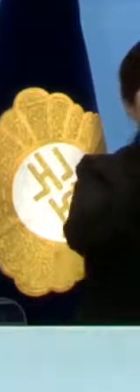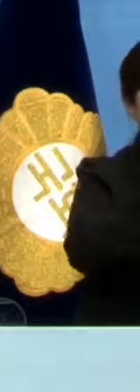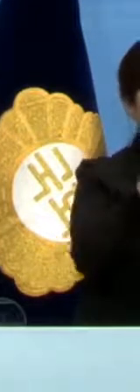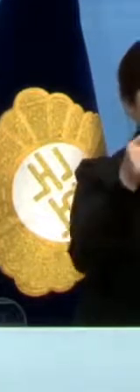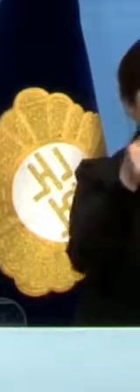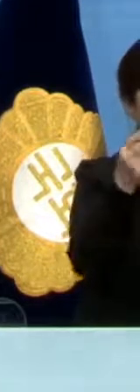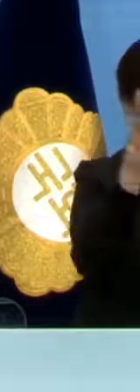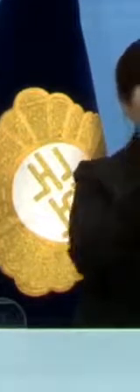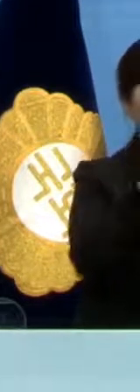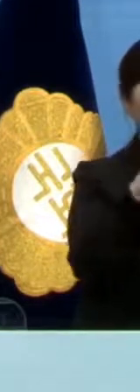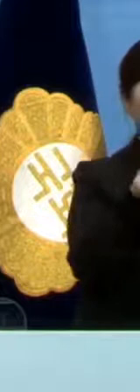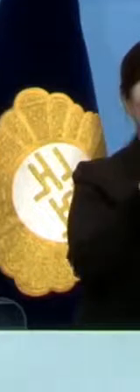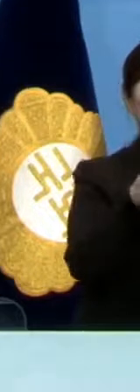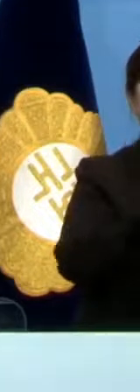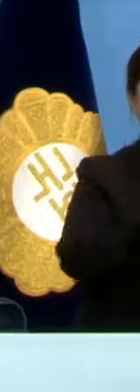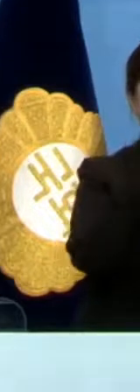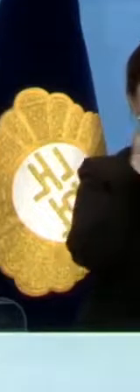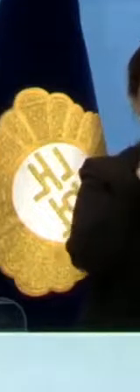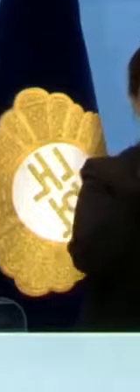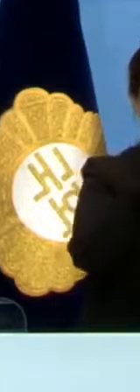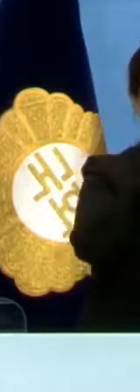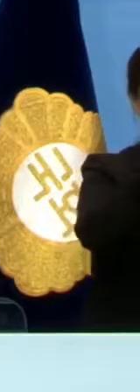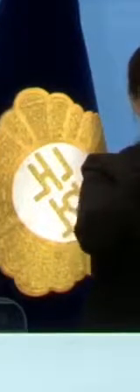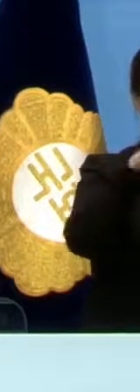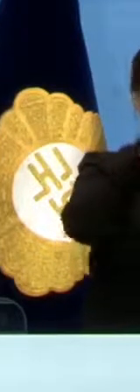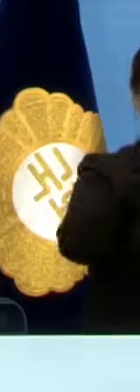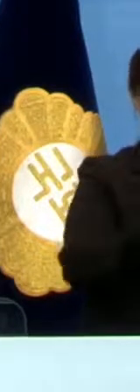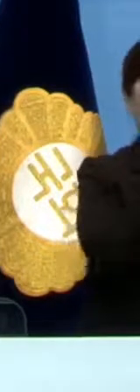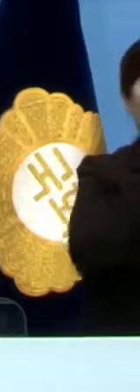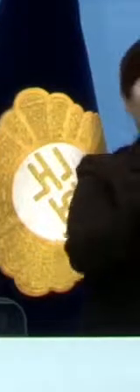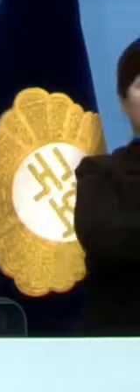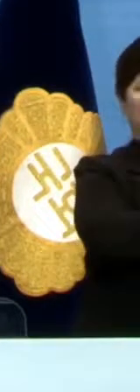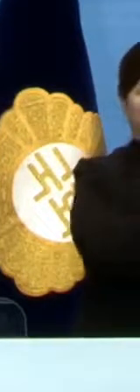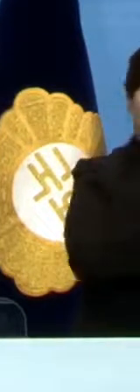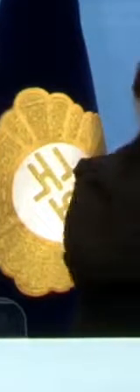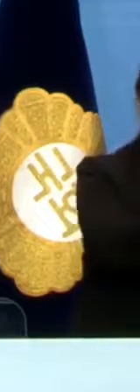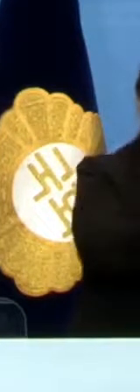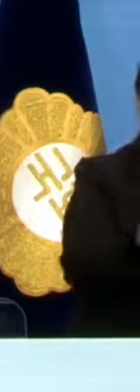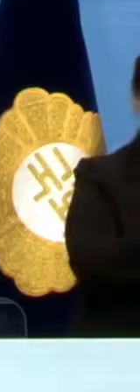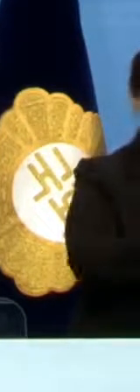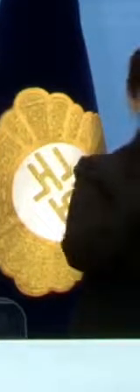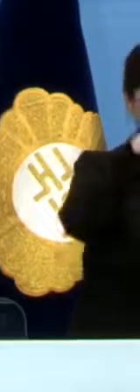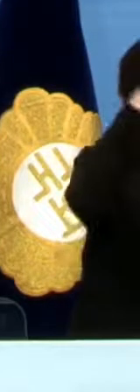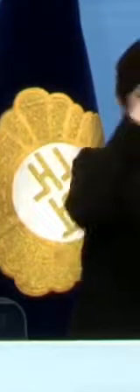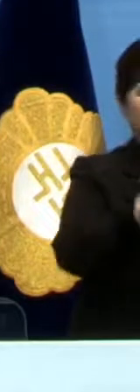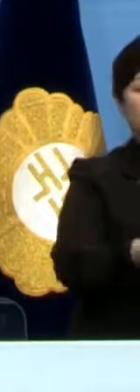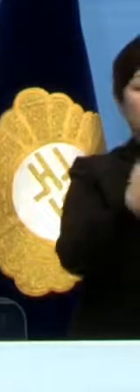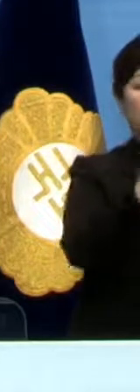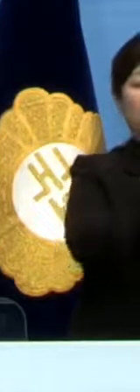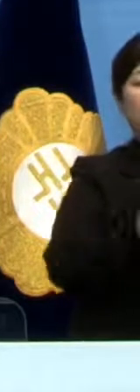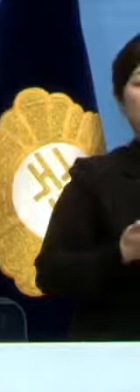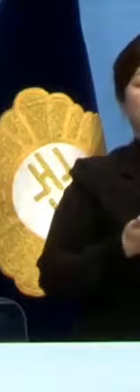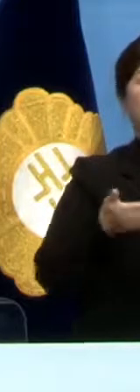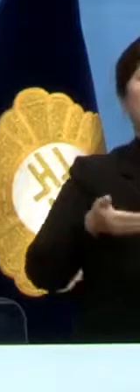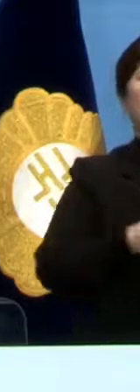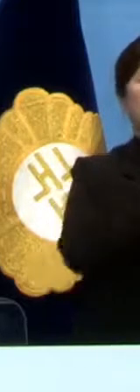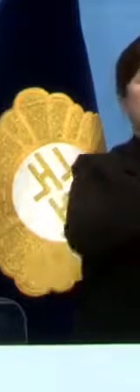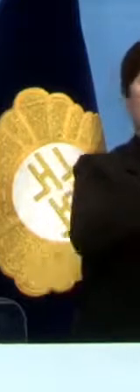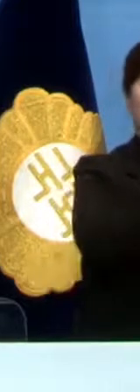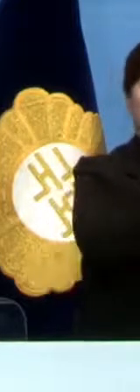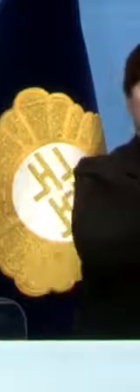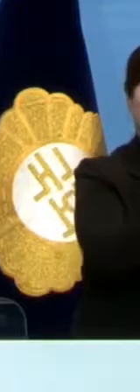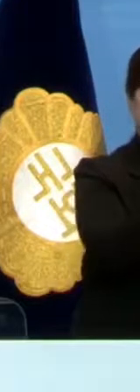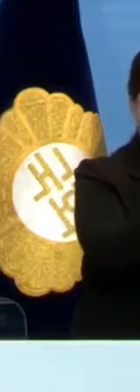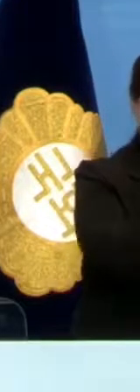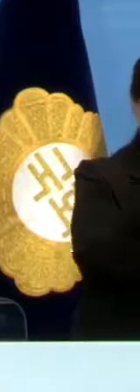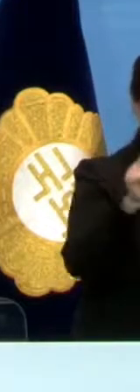의원님들이 가덕도에서 가덕도 특별법 통과를 위한 결의 대회를 구정전에 해서 우리 고향 부산